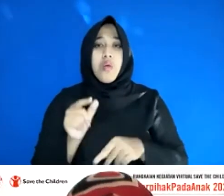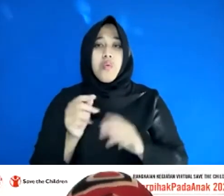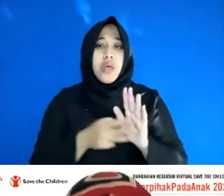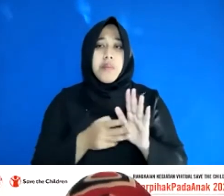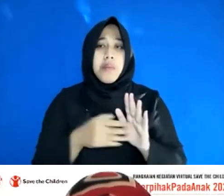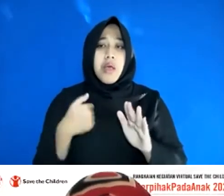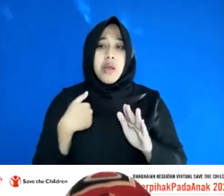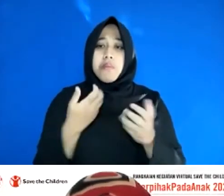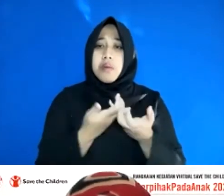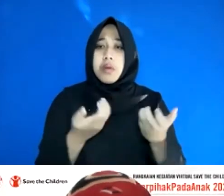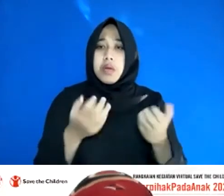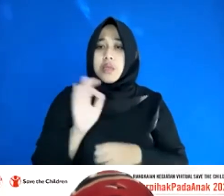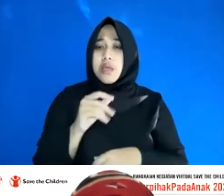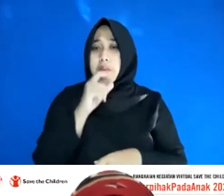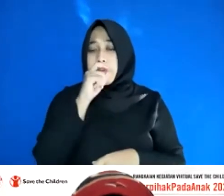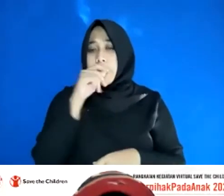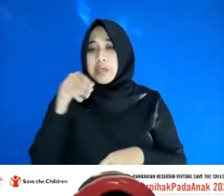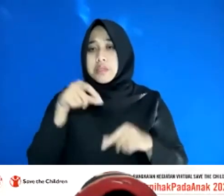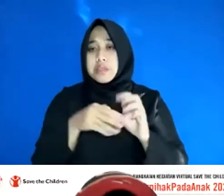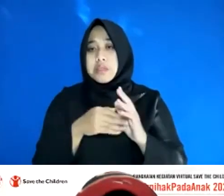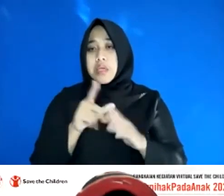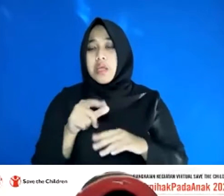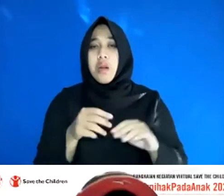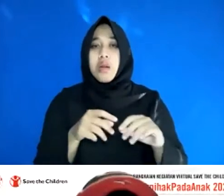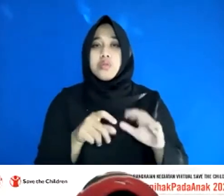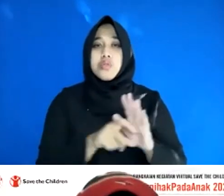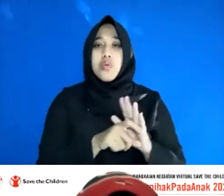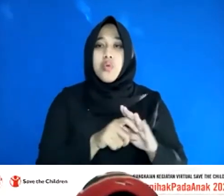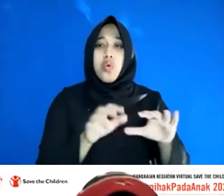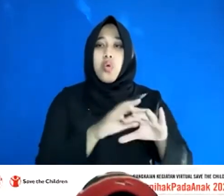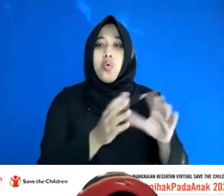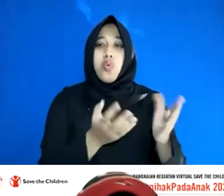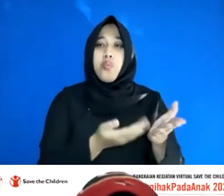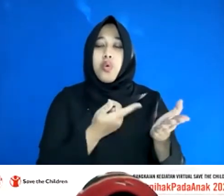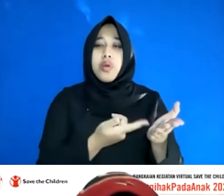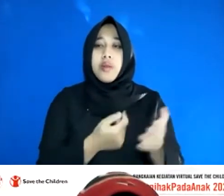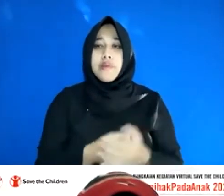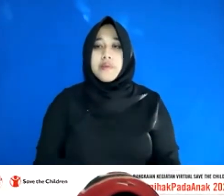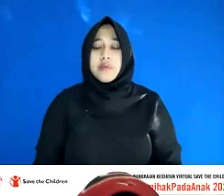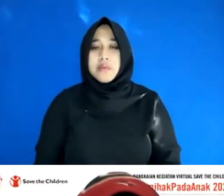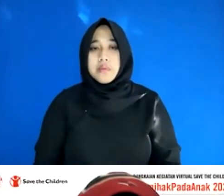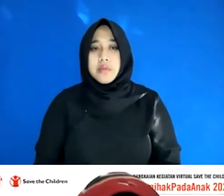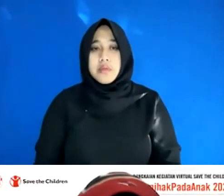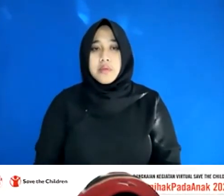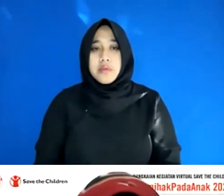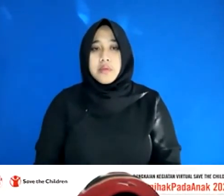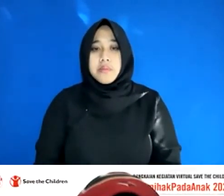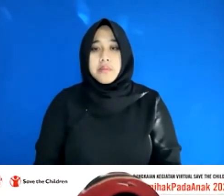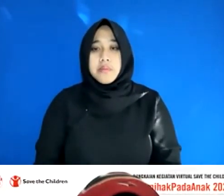Zainal? Dari segi modelnya. Iya, karena status saya masih